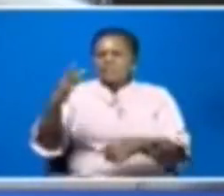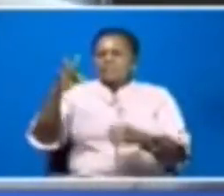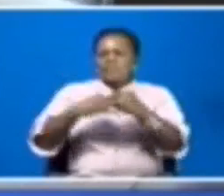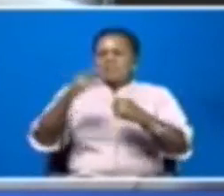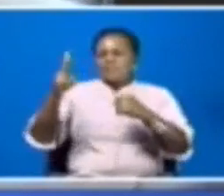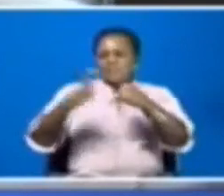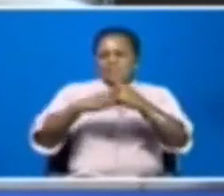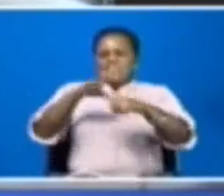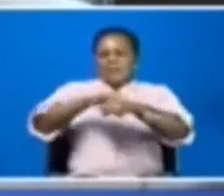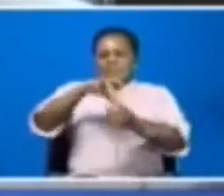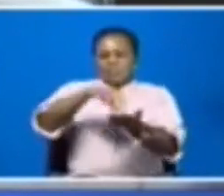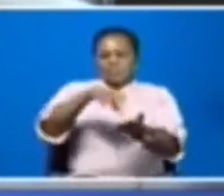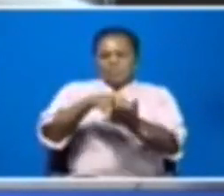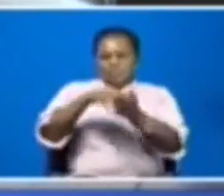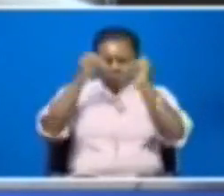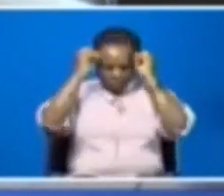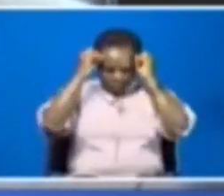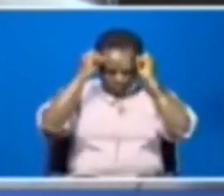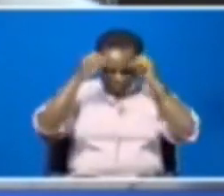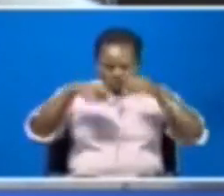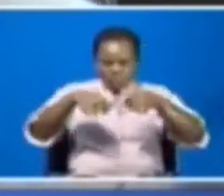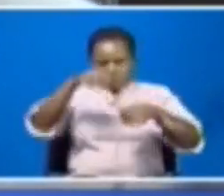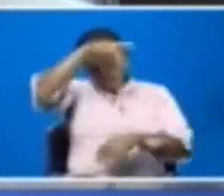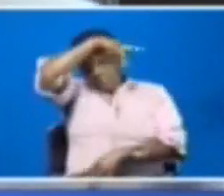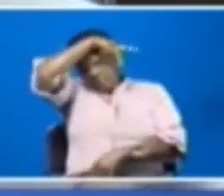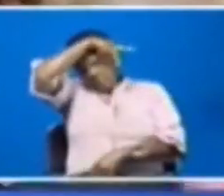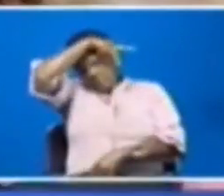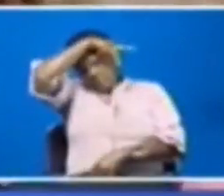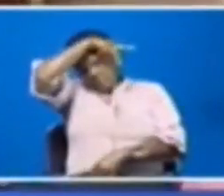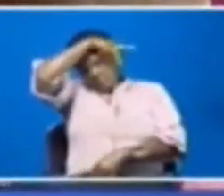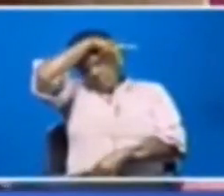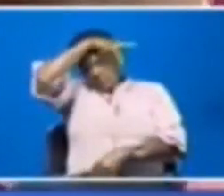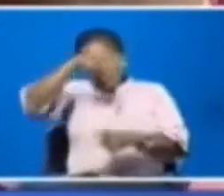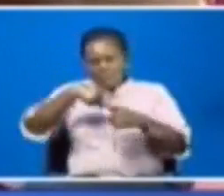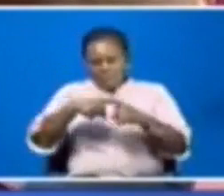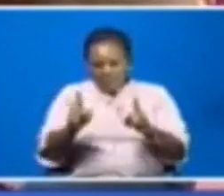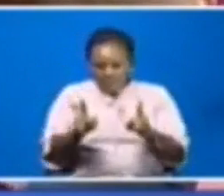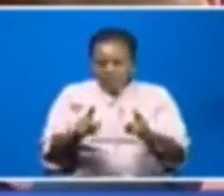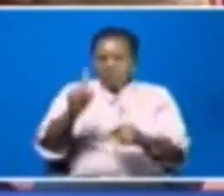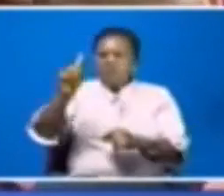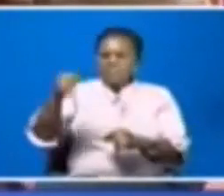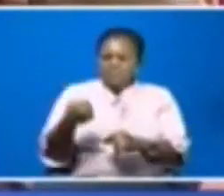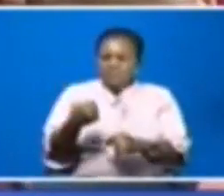89,486 walipata nafasi za kusomea shahada za degree. Hata hivyo wanafunzi